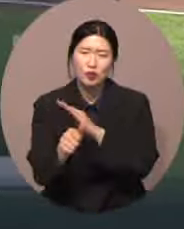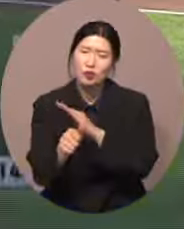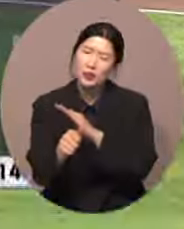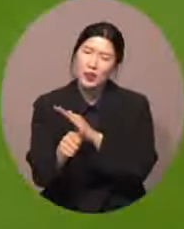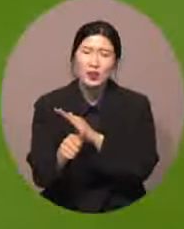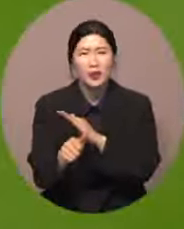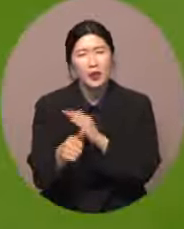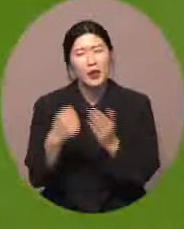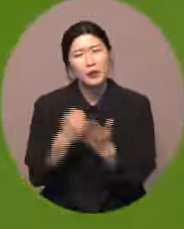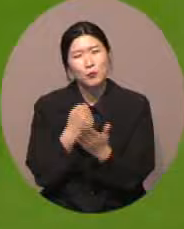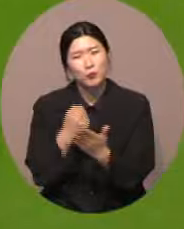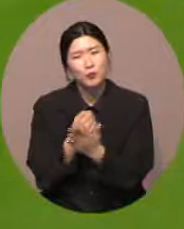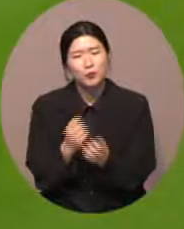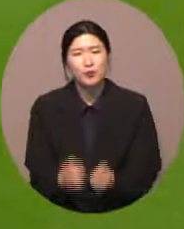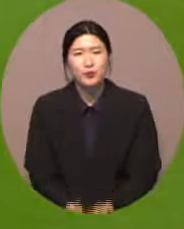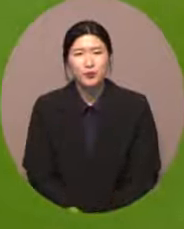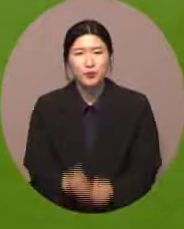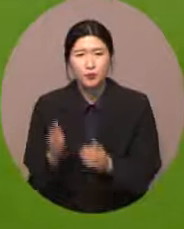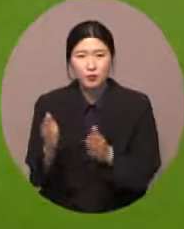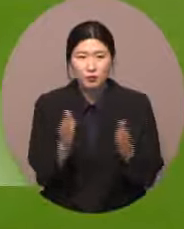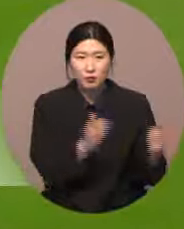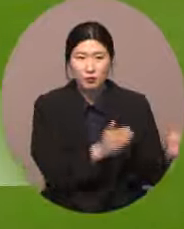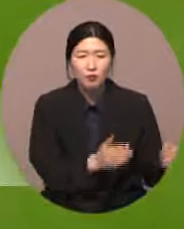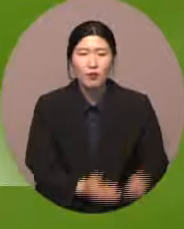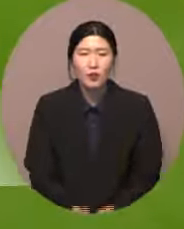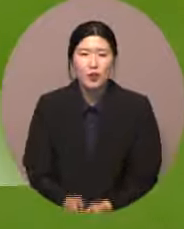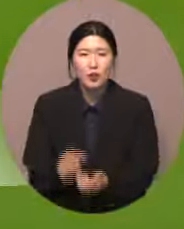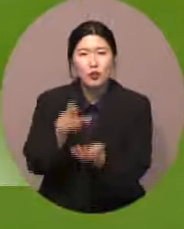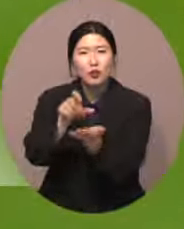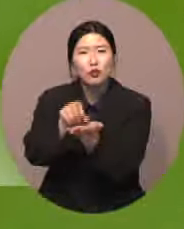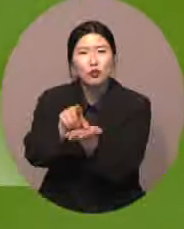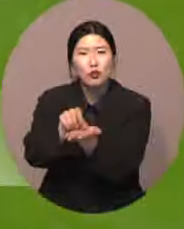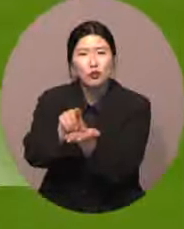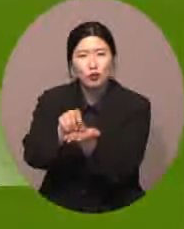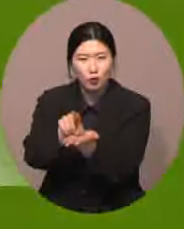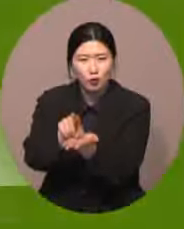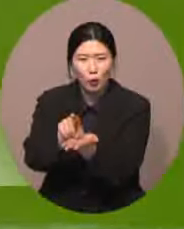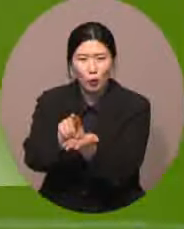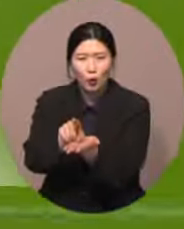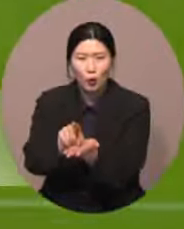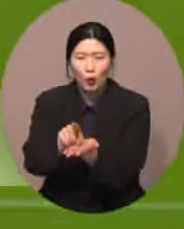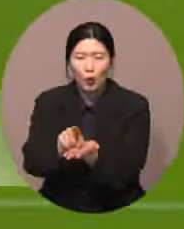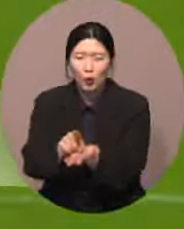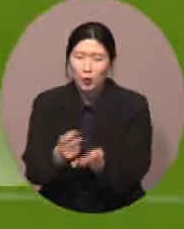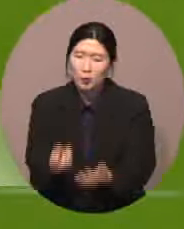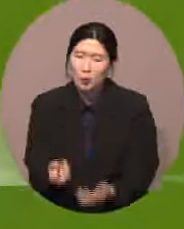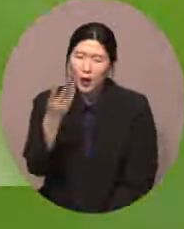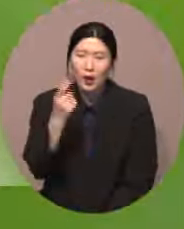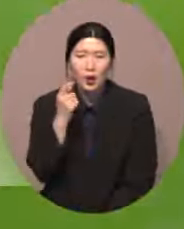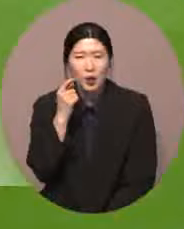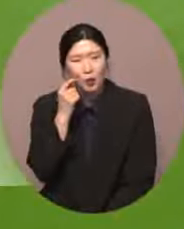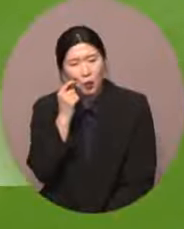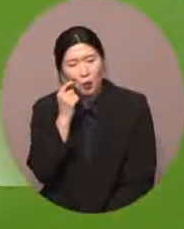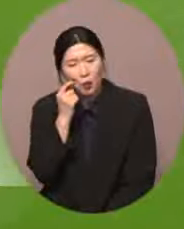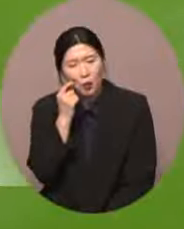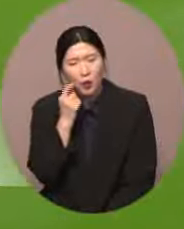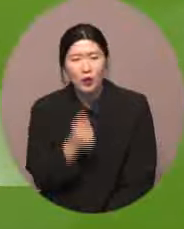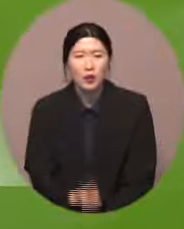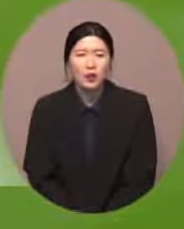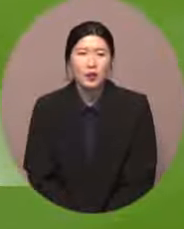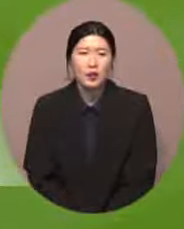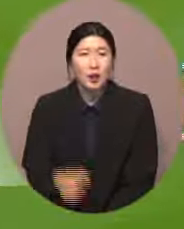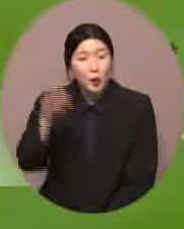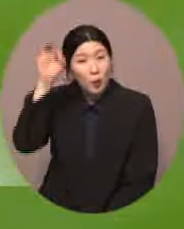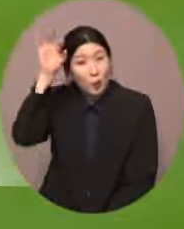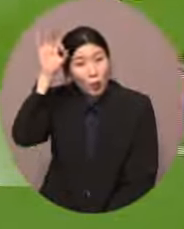무너졌다. K리그 1 대전 한화 시티즌도 좀처럼 최하위에서 벗어나지 못하고 있습니다. 대전은